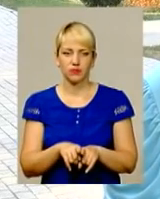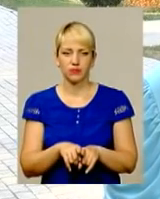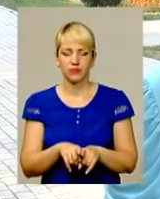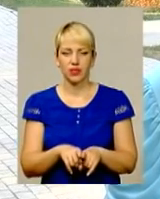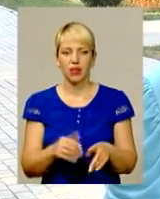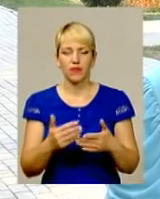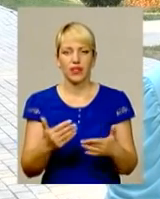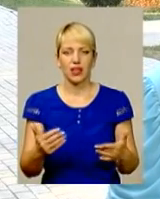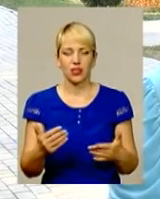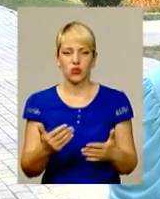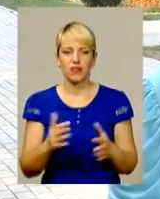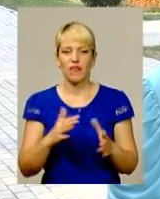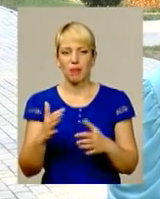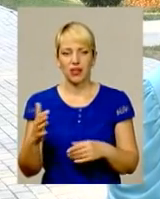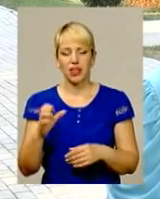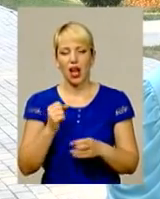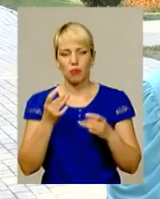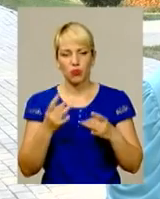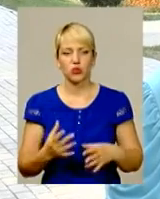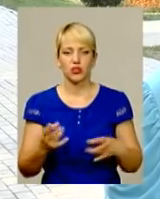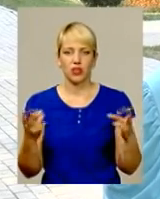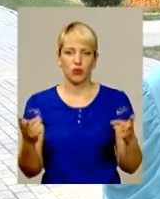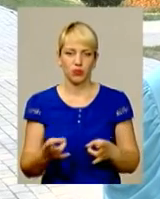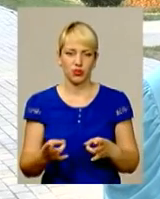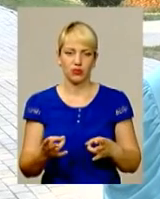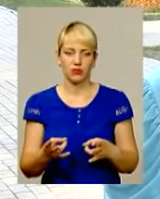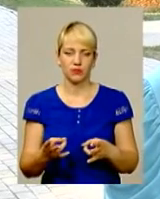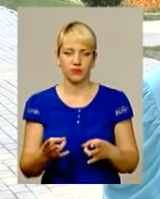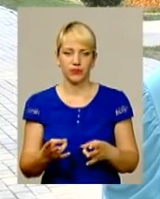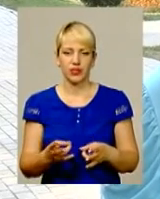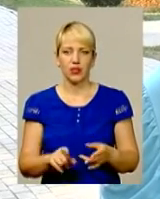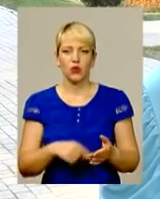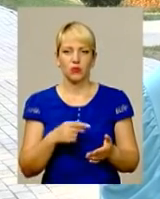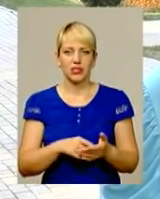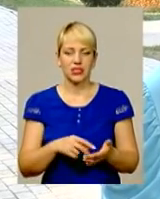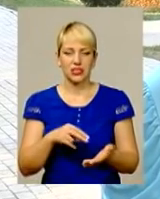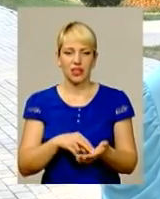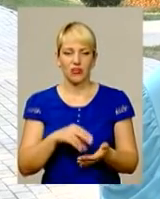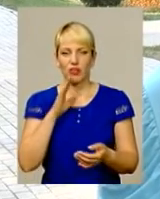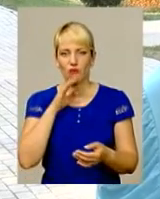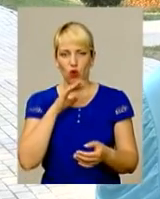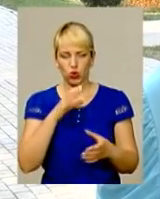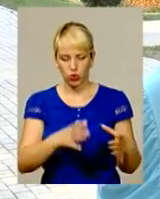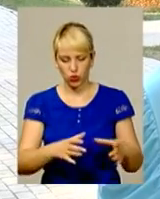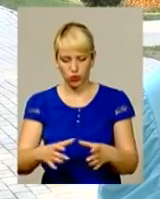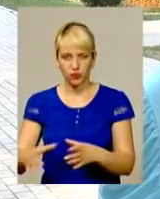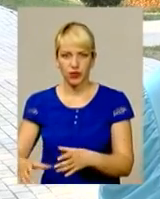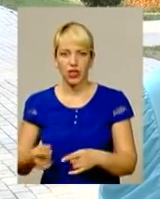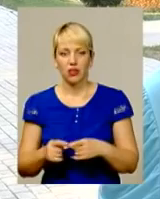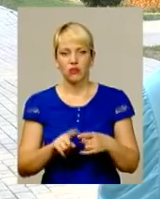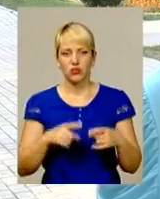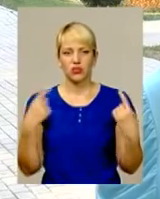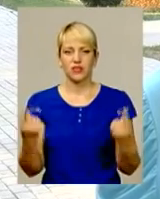в якихось крайніх випадках, а просто необхідно в місті ставити питну воду. Звичайно,